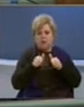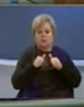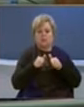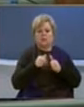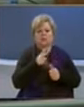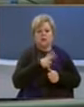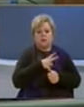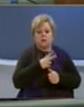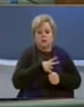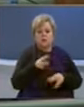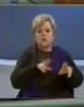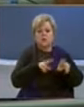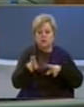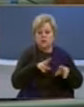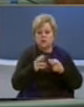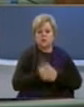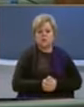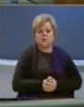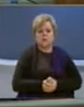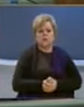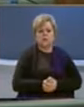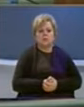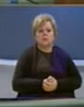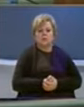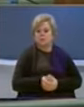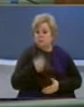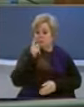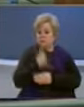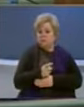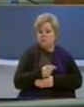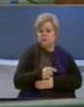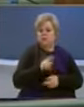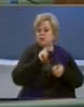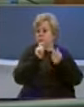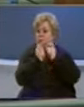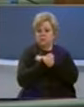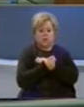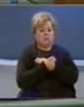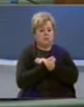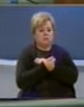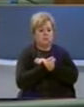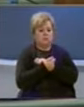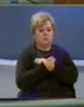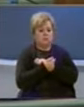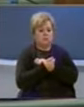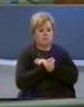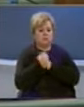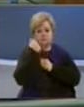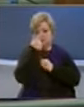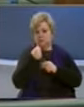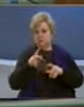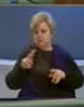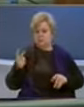kryesore për të qenë gjykatë sa prokuror, a do detyrohet të ndrojë etninë, a detyrohet dëshmohet diçka